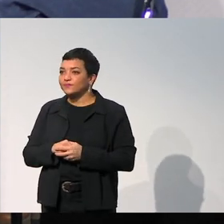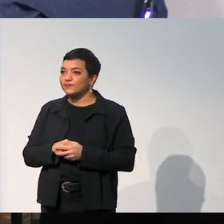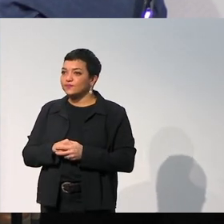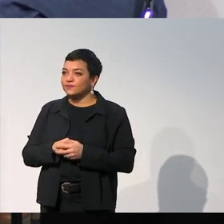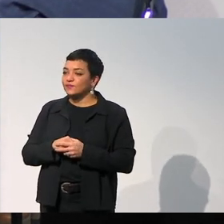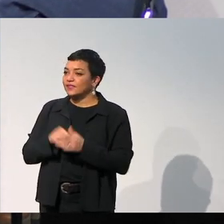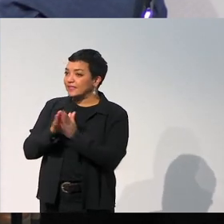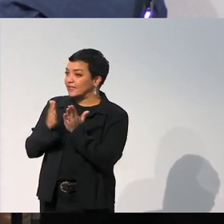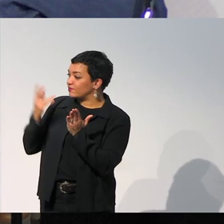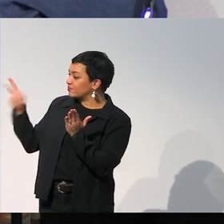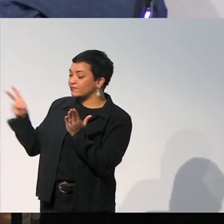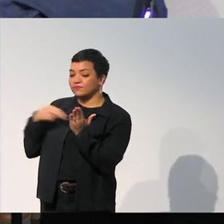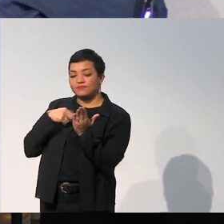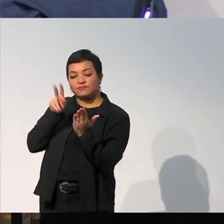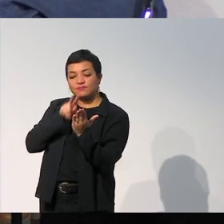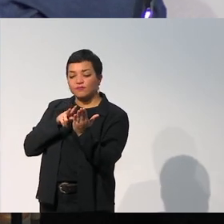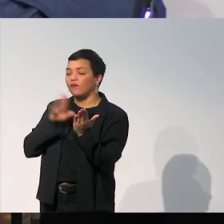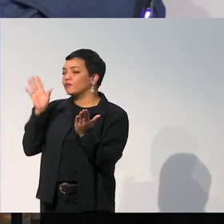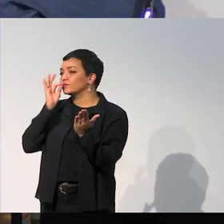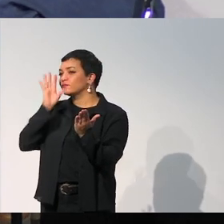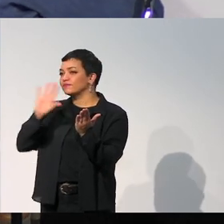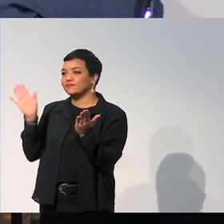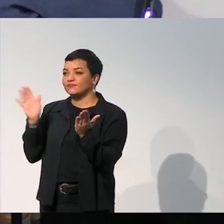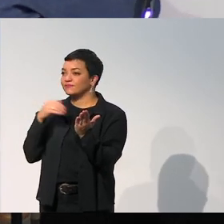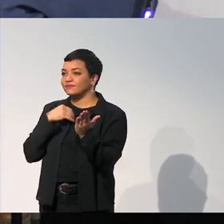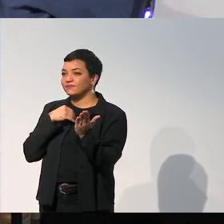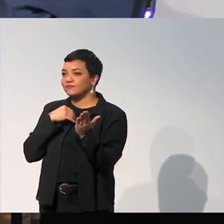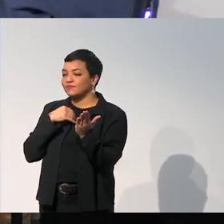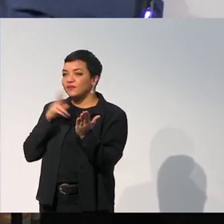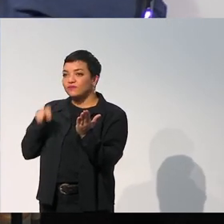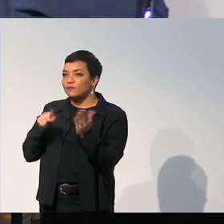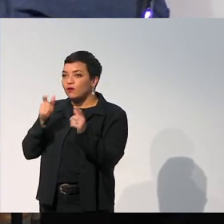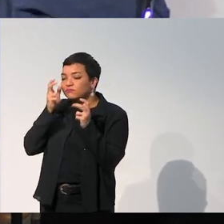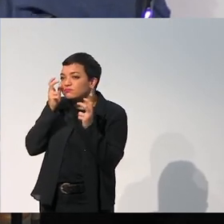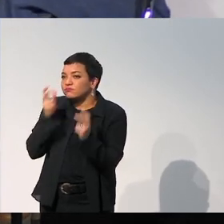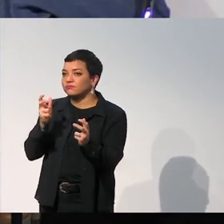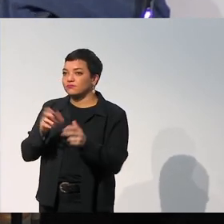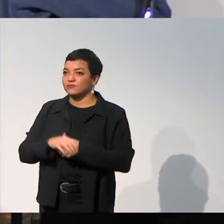ce livre vraiment magnifique et assez fascinant, parce qu'il faut savoir que